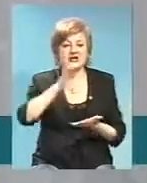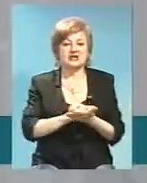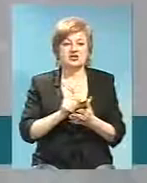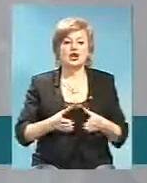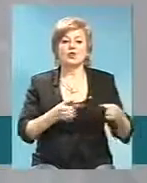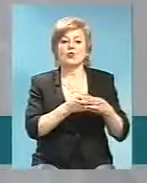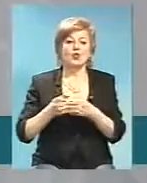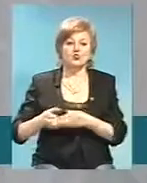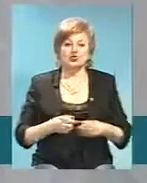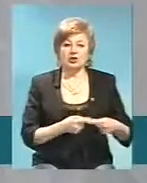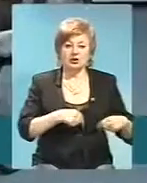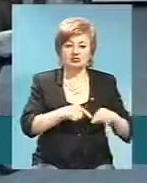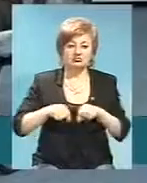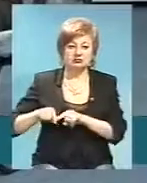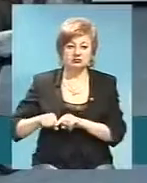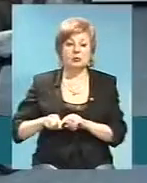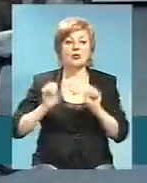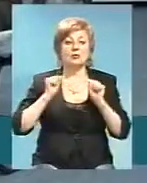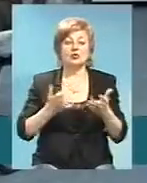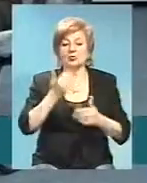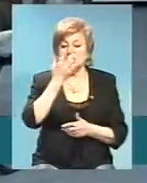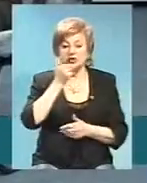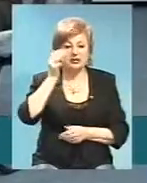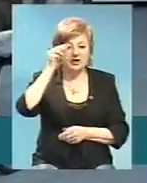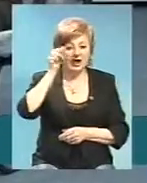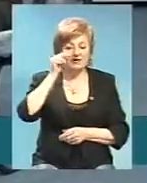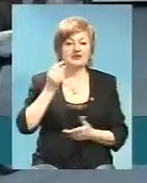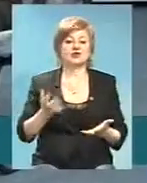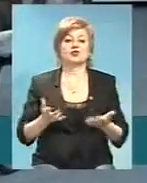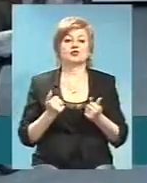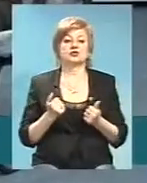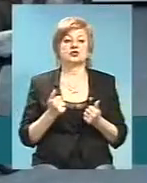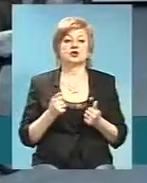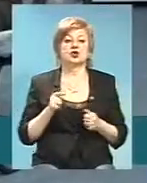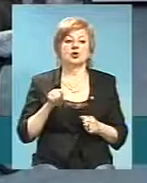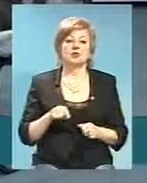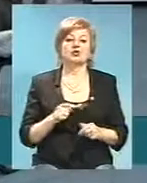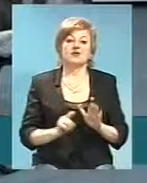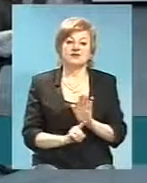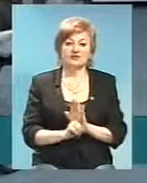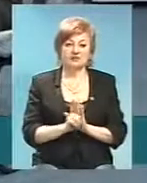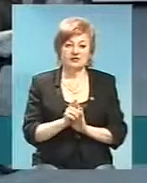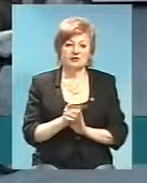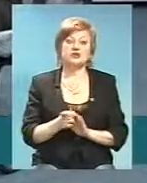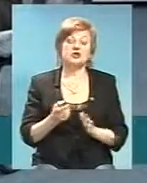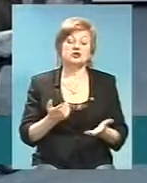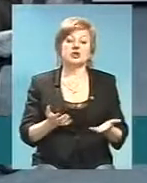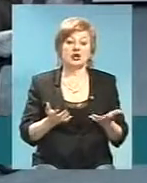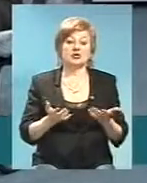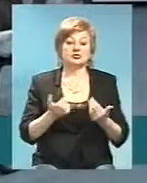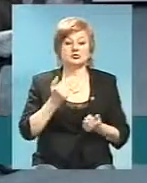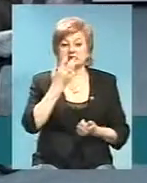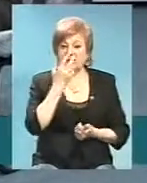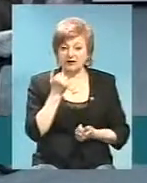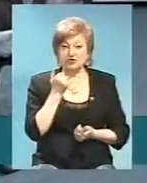заняття і можна там отримати навички, можна отримати сформувати побувати вільніше, спочатку отримати знання, сформувати навички